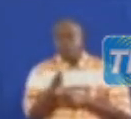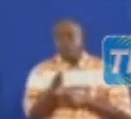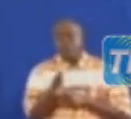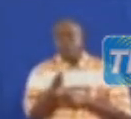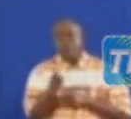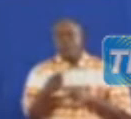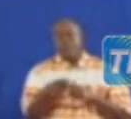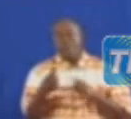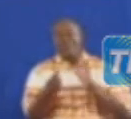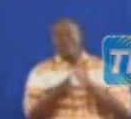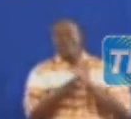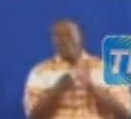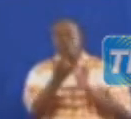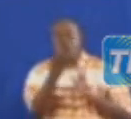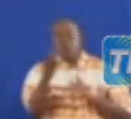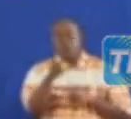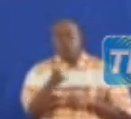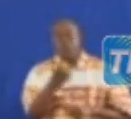bilioni